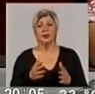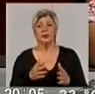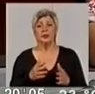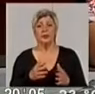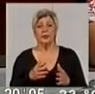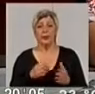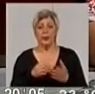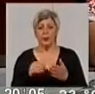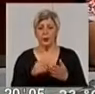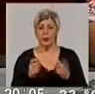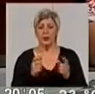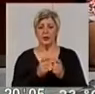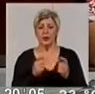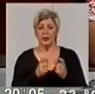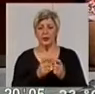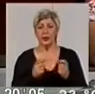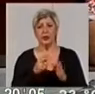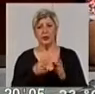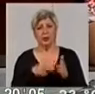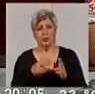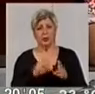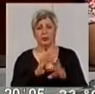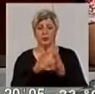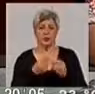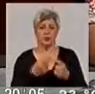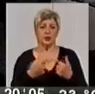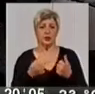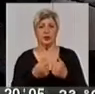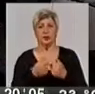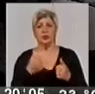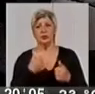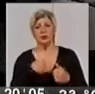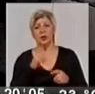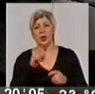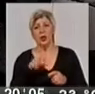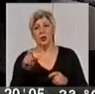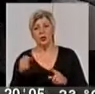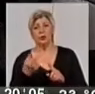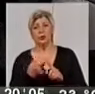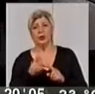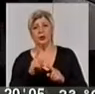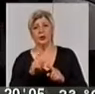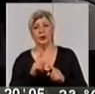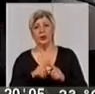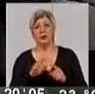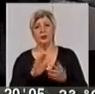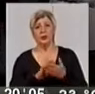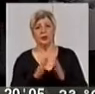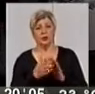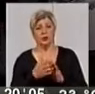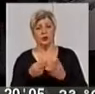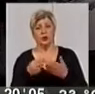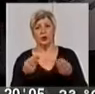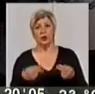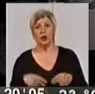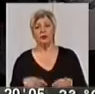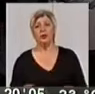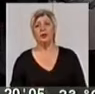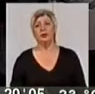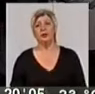квитки. Абсолютно все це організовують у нас люди, які сьогодні ми заключили з ними договори. Слухайте, якщо у нас